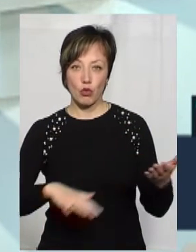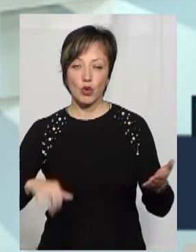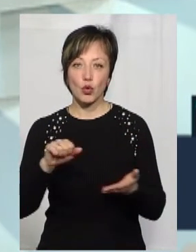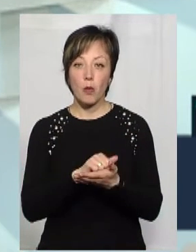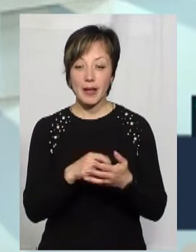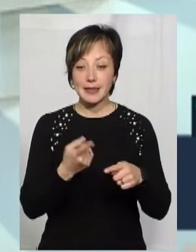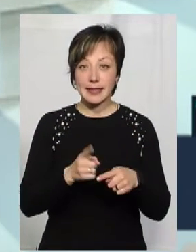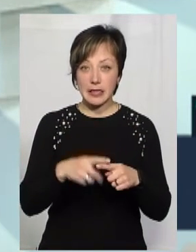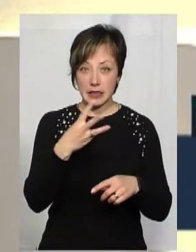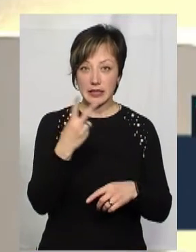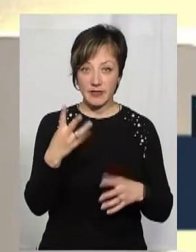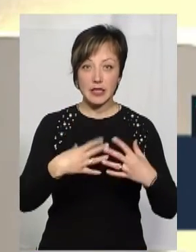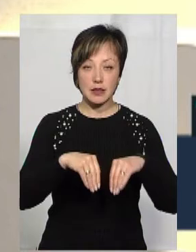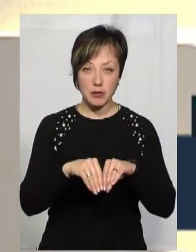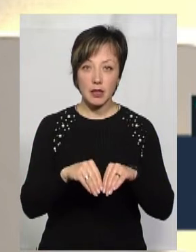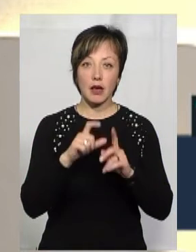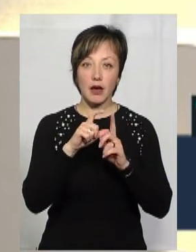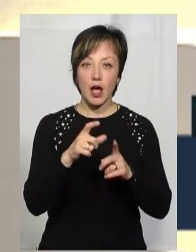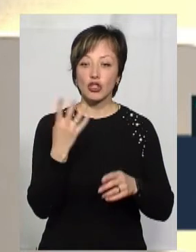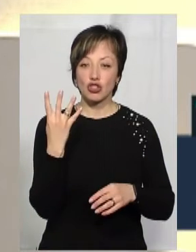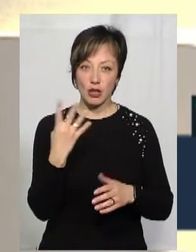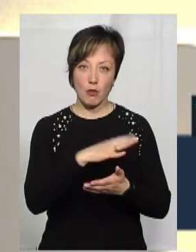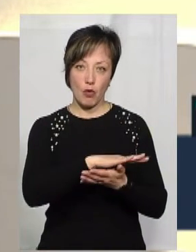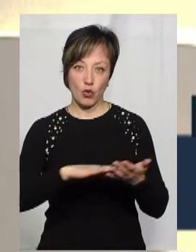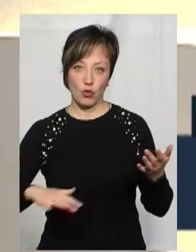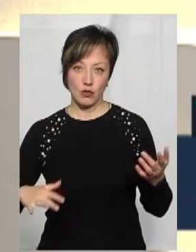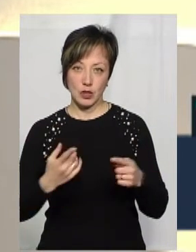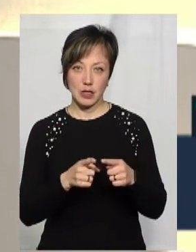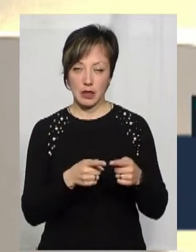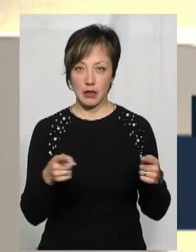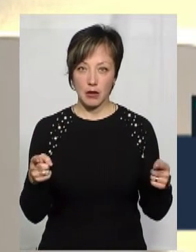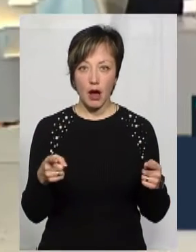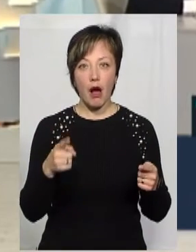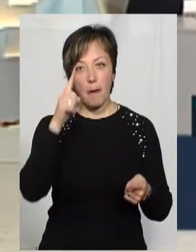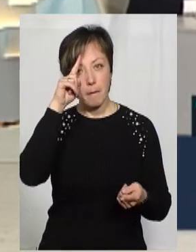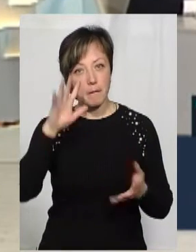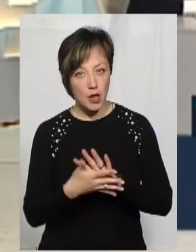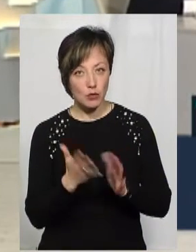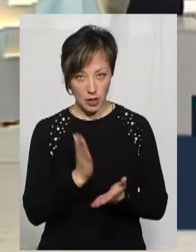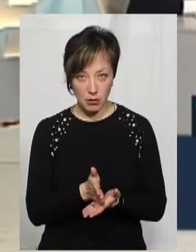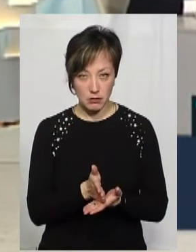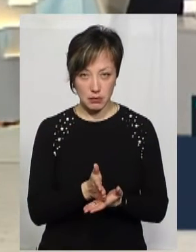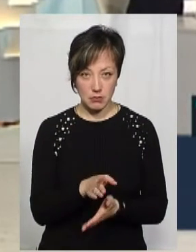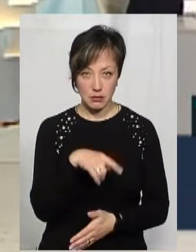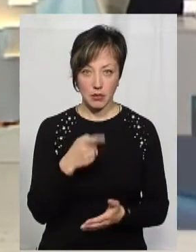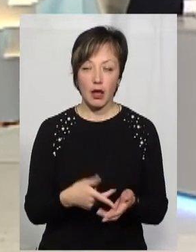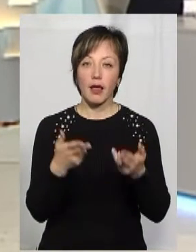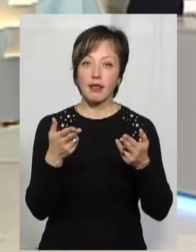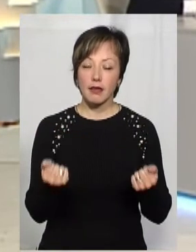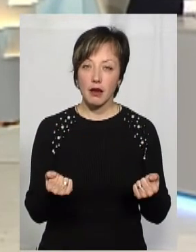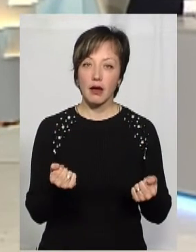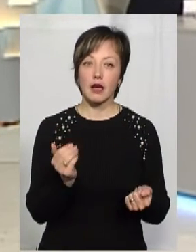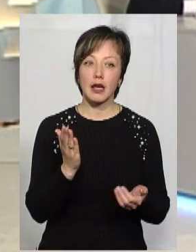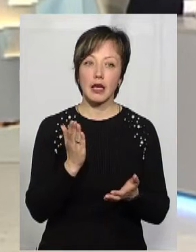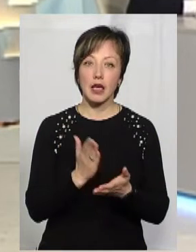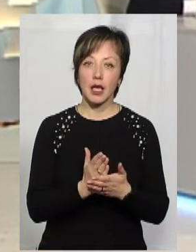32, про яких ви мене запитали, я вам відповіла, четверо продовжили цей термін. А є такі, які передумують? Звичайно, є дві